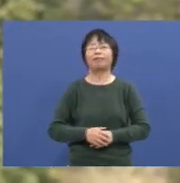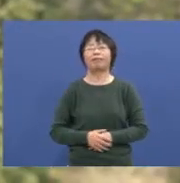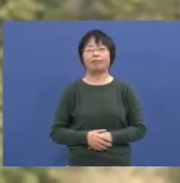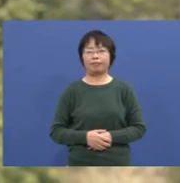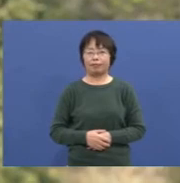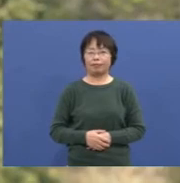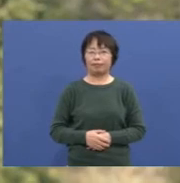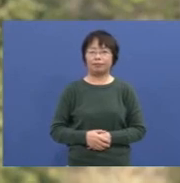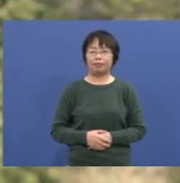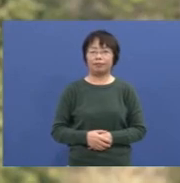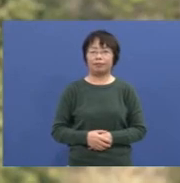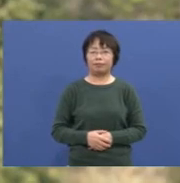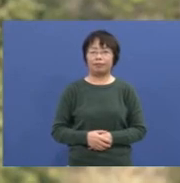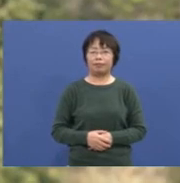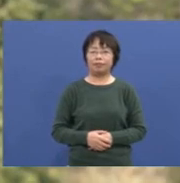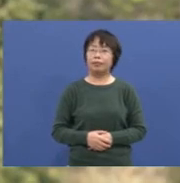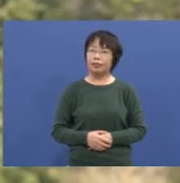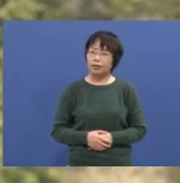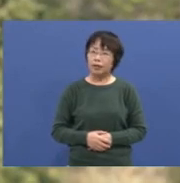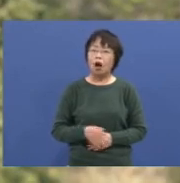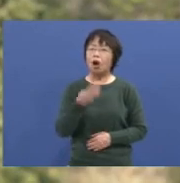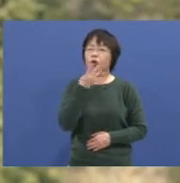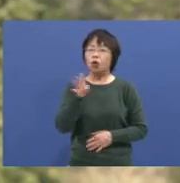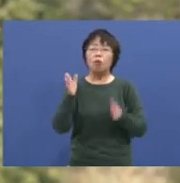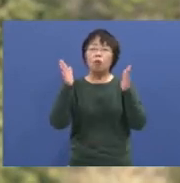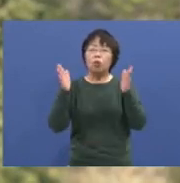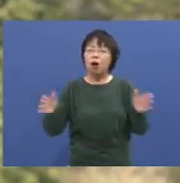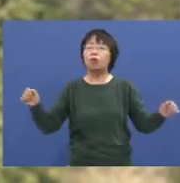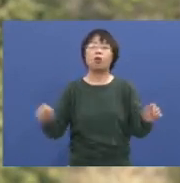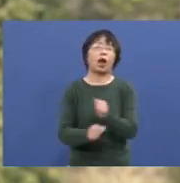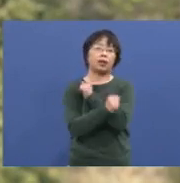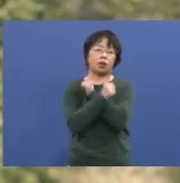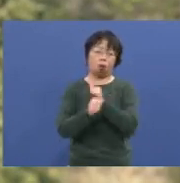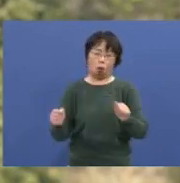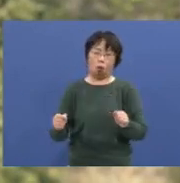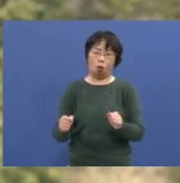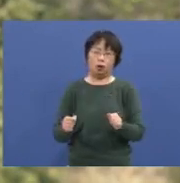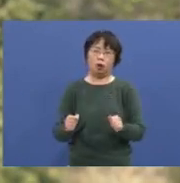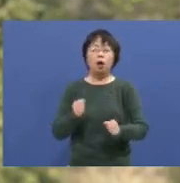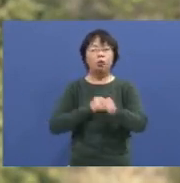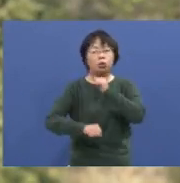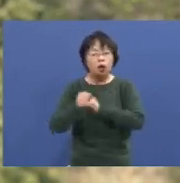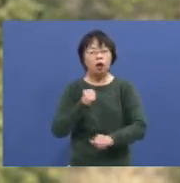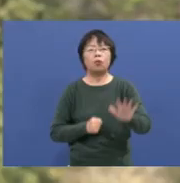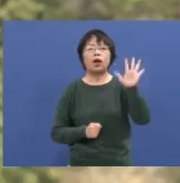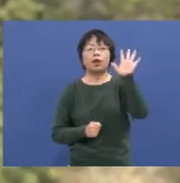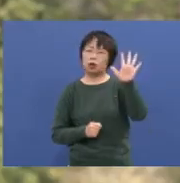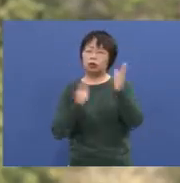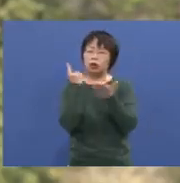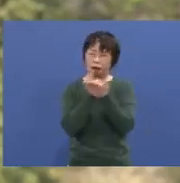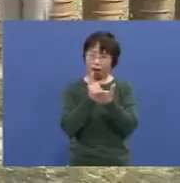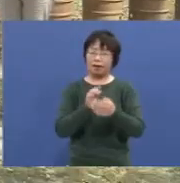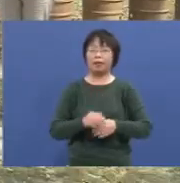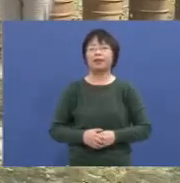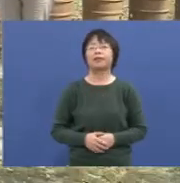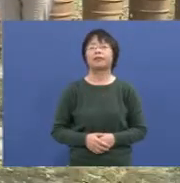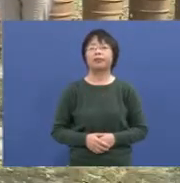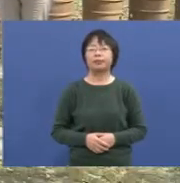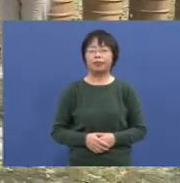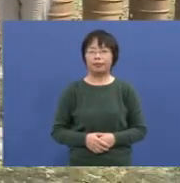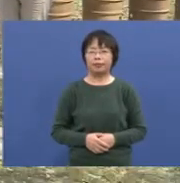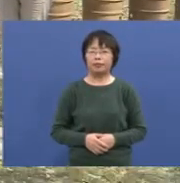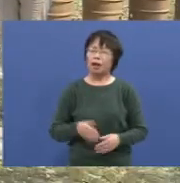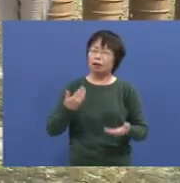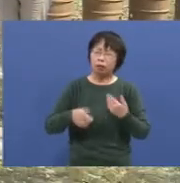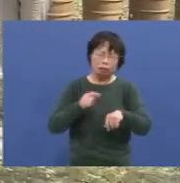テなんです。約4分間でできる体操で5つの種類の動きで作られています。